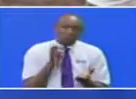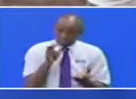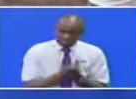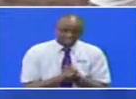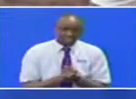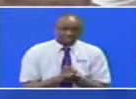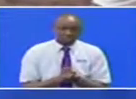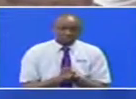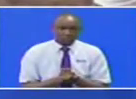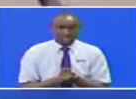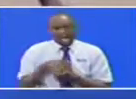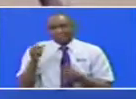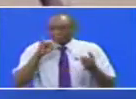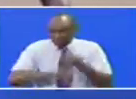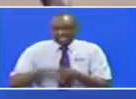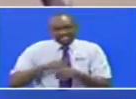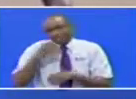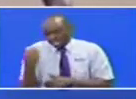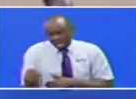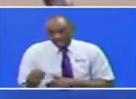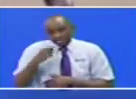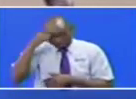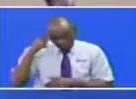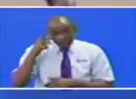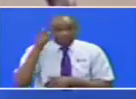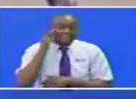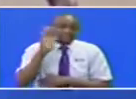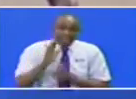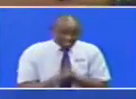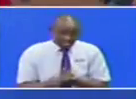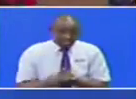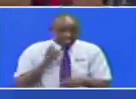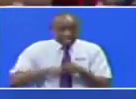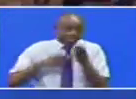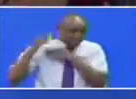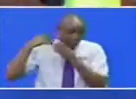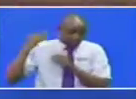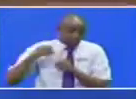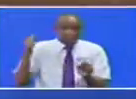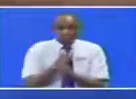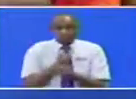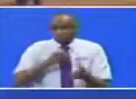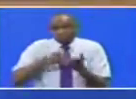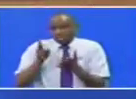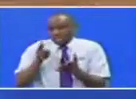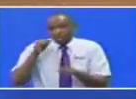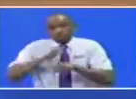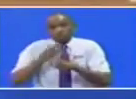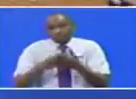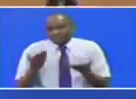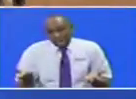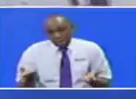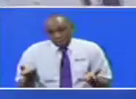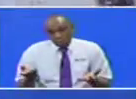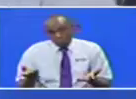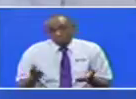used to get married at early age just because the parents of that during that time they could not afford to take these girls beyond primary